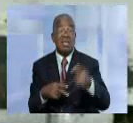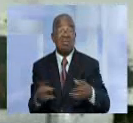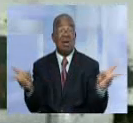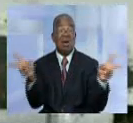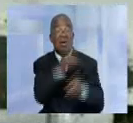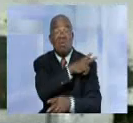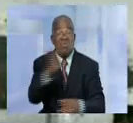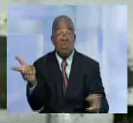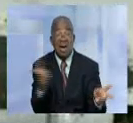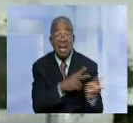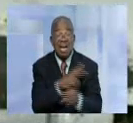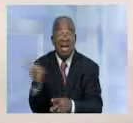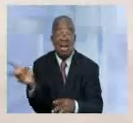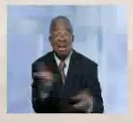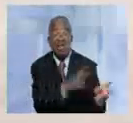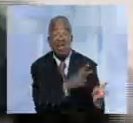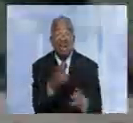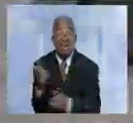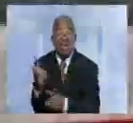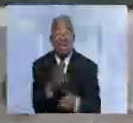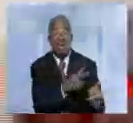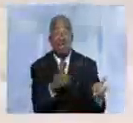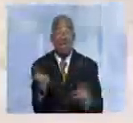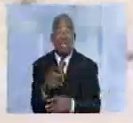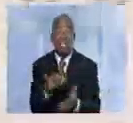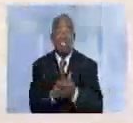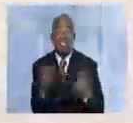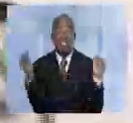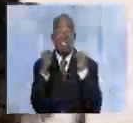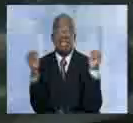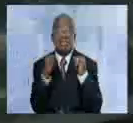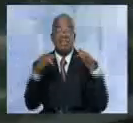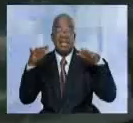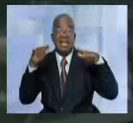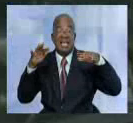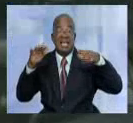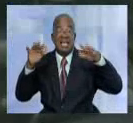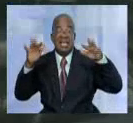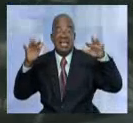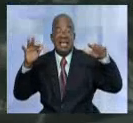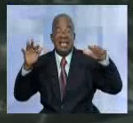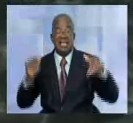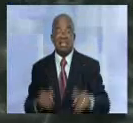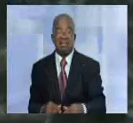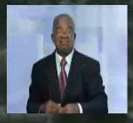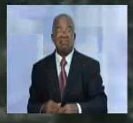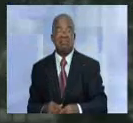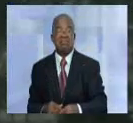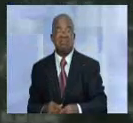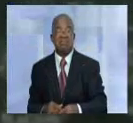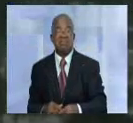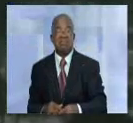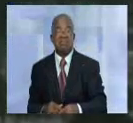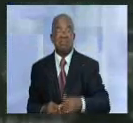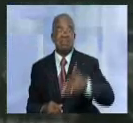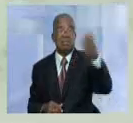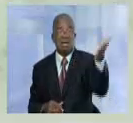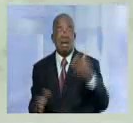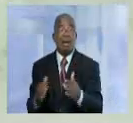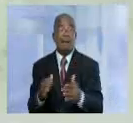aux États-Unis que la surprise est la plus grande. Des États du Sud, comme l'Alabama et le Tennessee, voient leurs récoltes et leur bétail